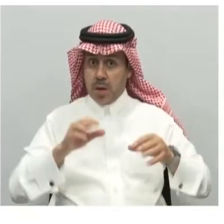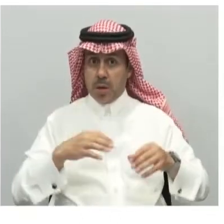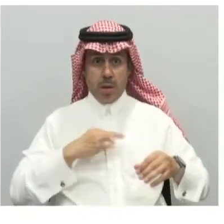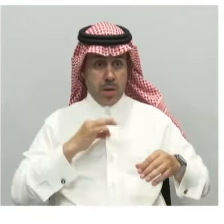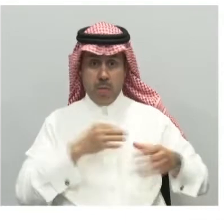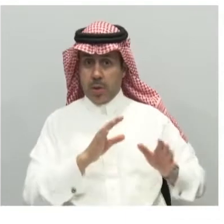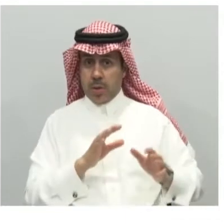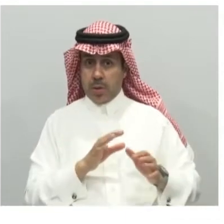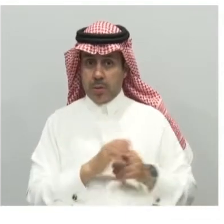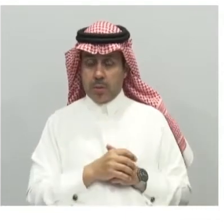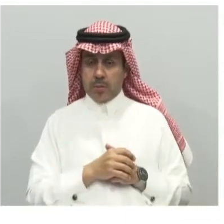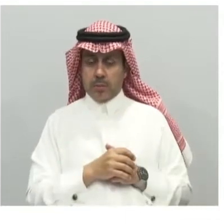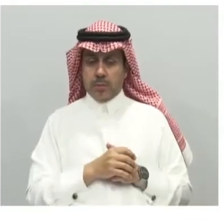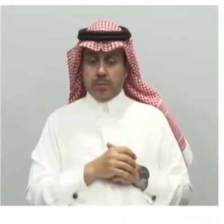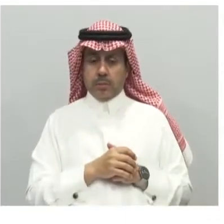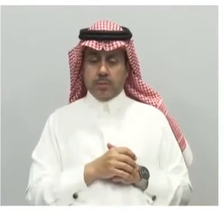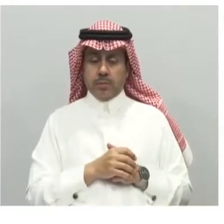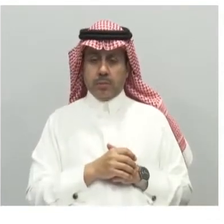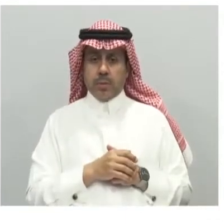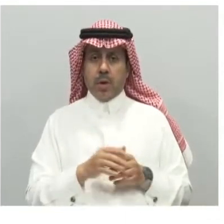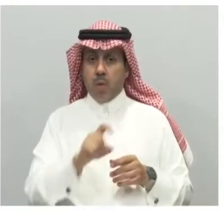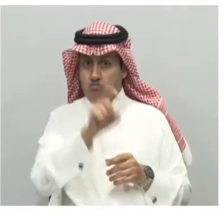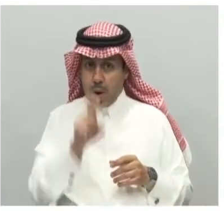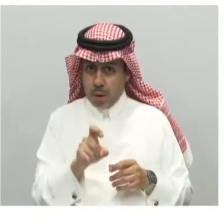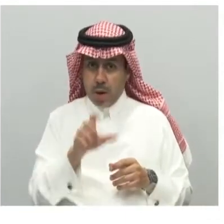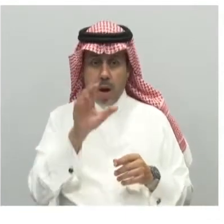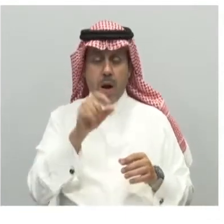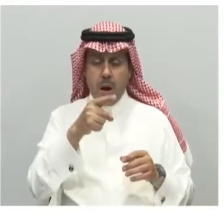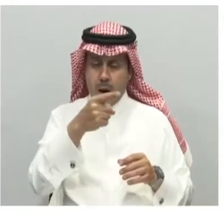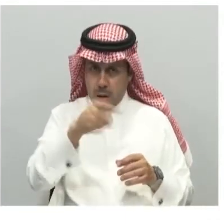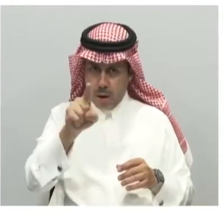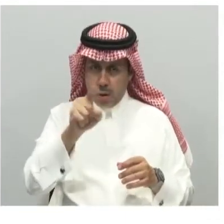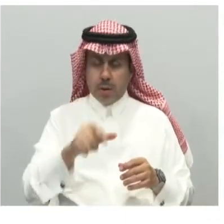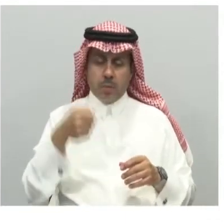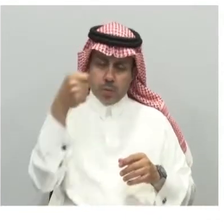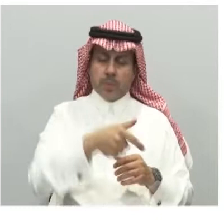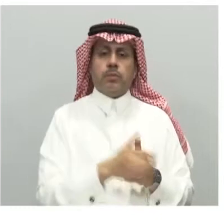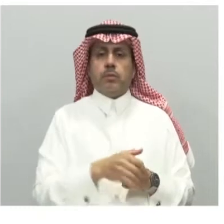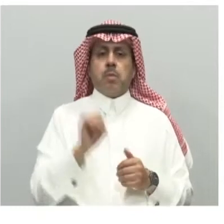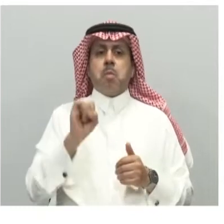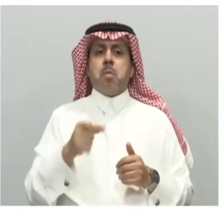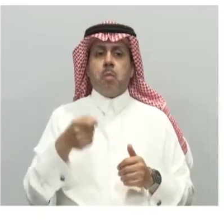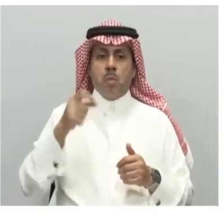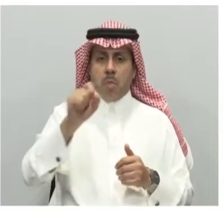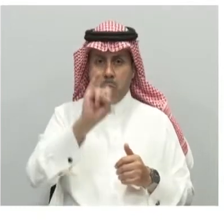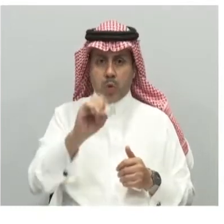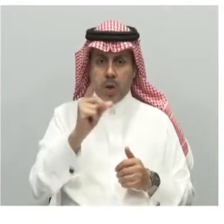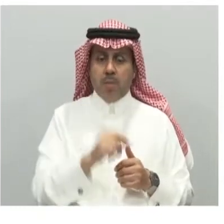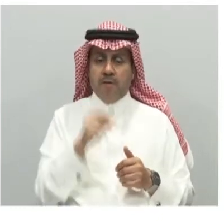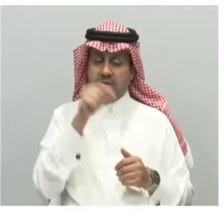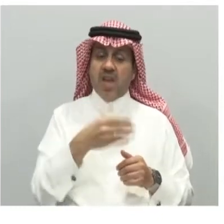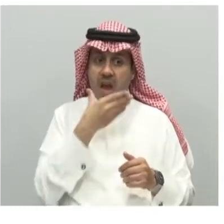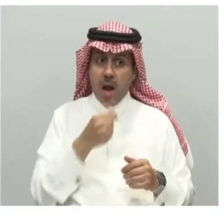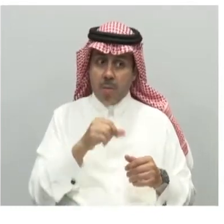هذا سؤال وهل يحق للمشتري المطالبه فيما لو تبين فيها عيب